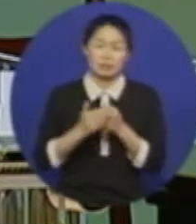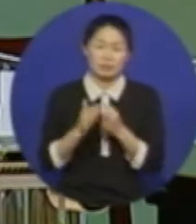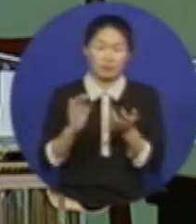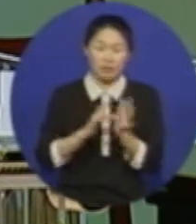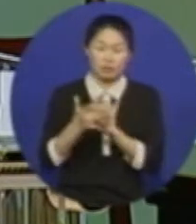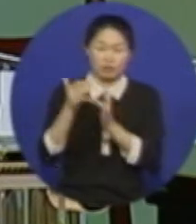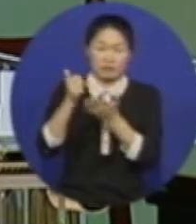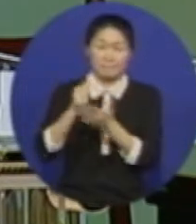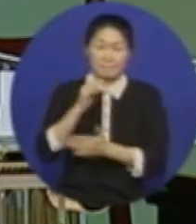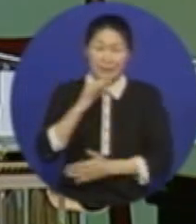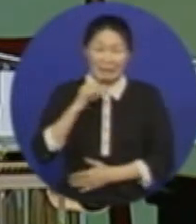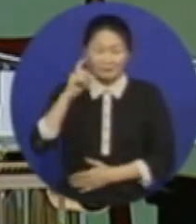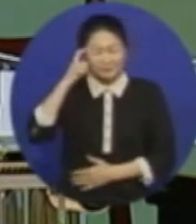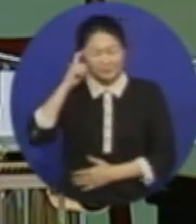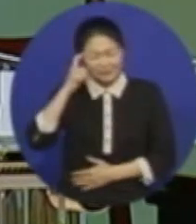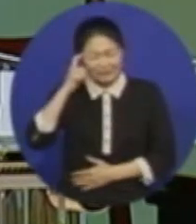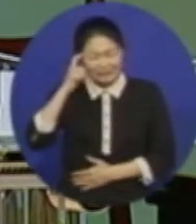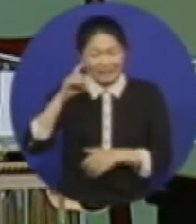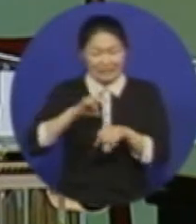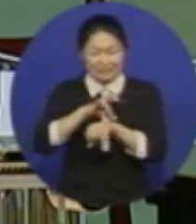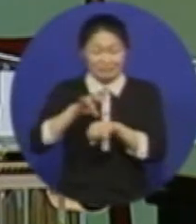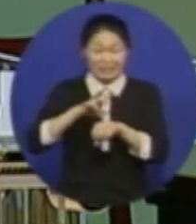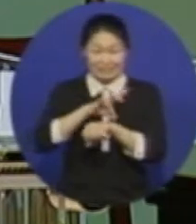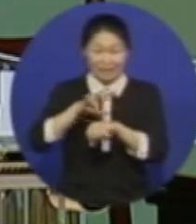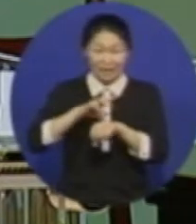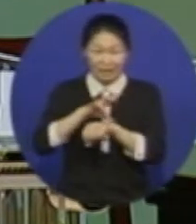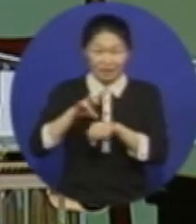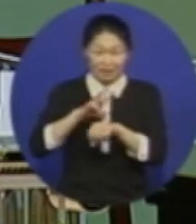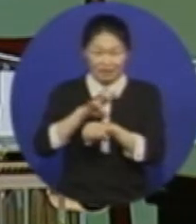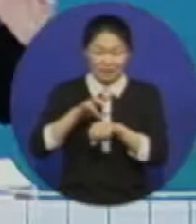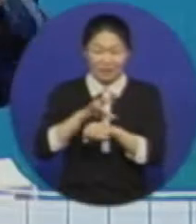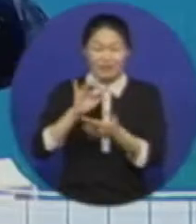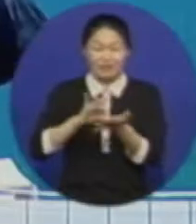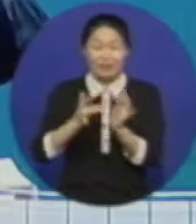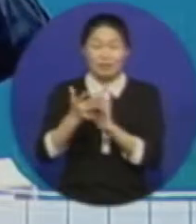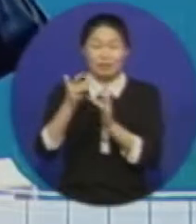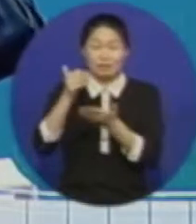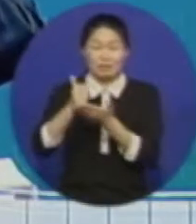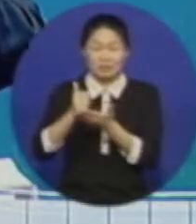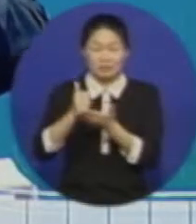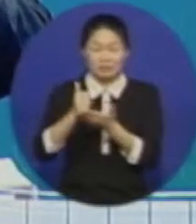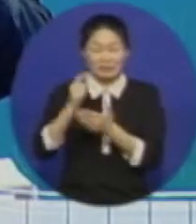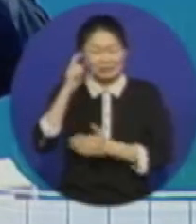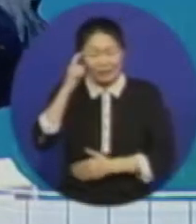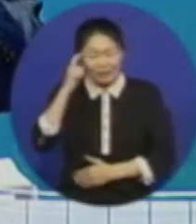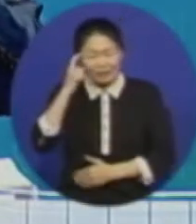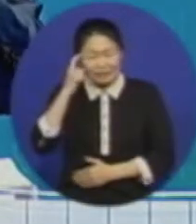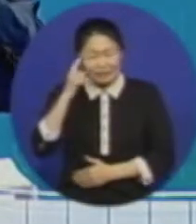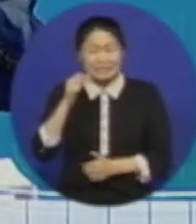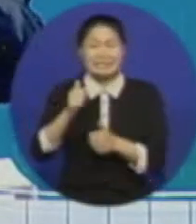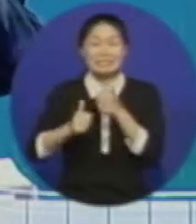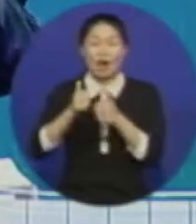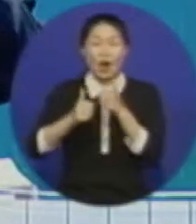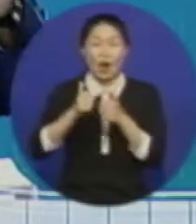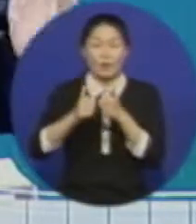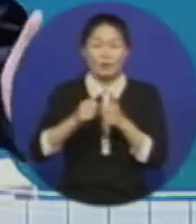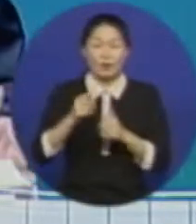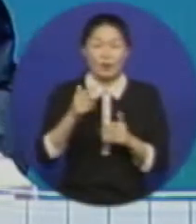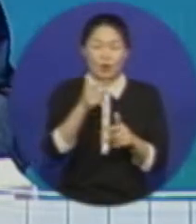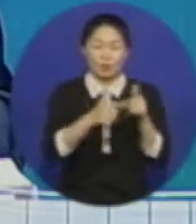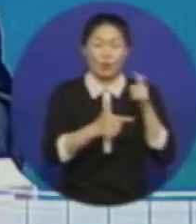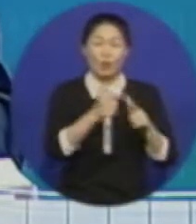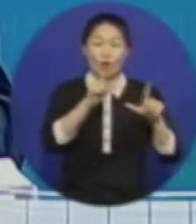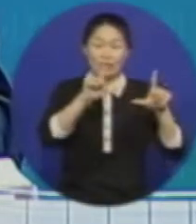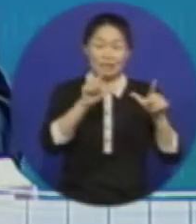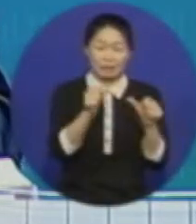예수님만 생각하는 24시간 예수님을 생각하는 실험을 3개월째 지금 뭐 귤 믿음으로 사는 남자들의